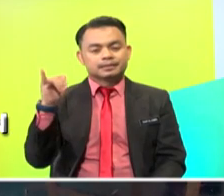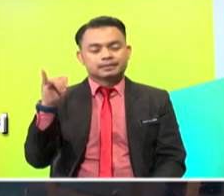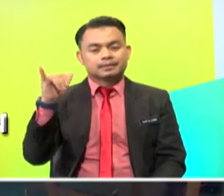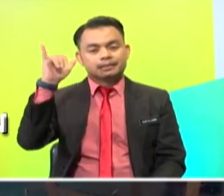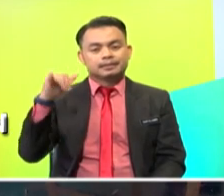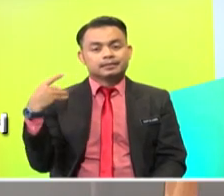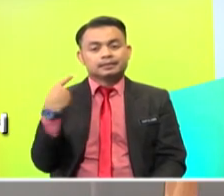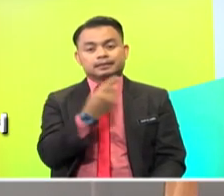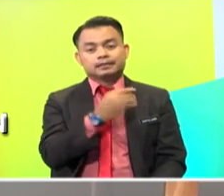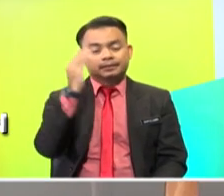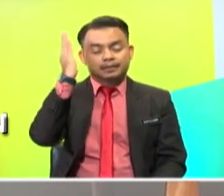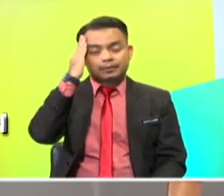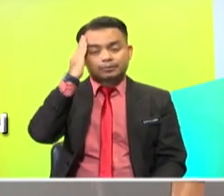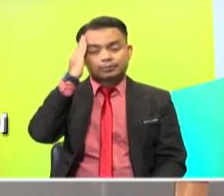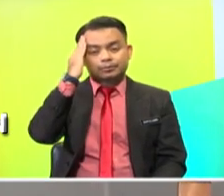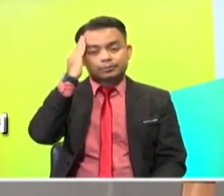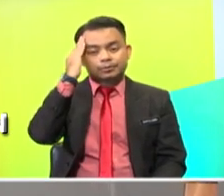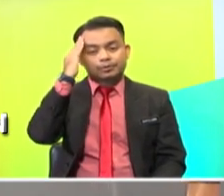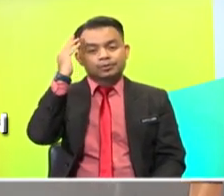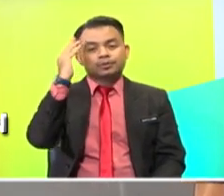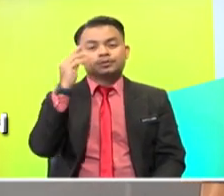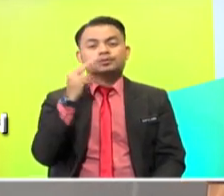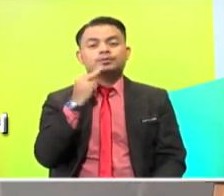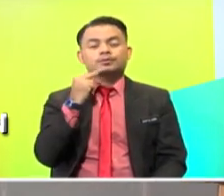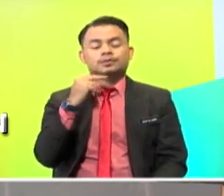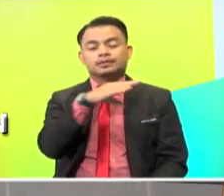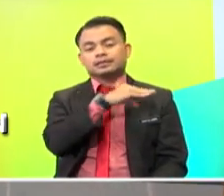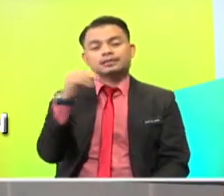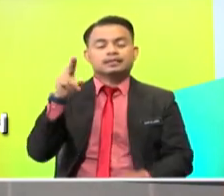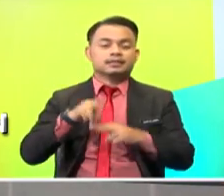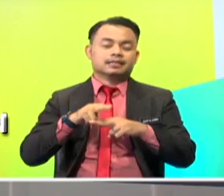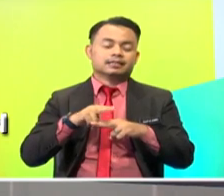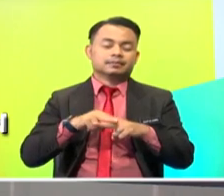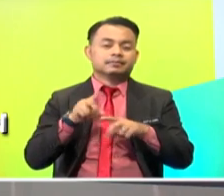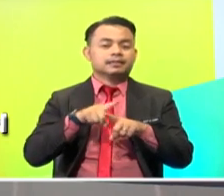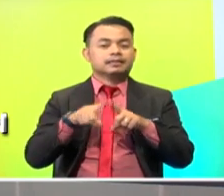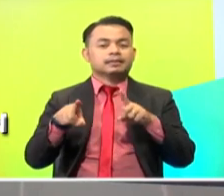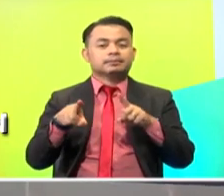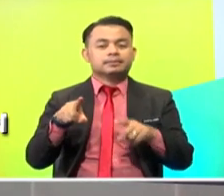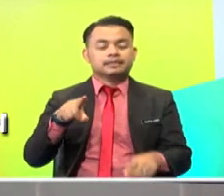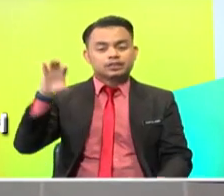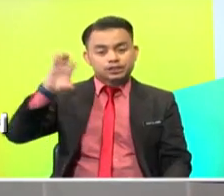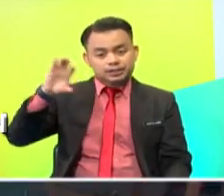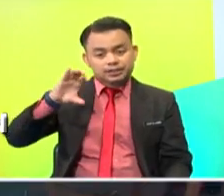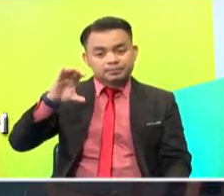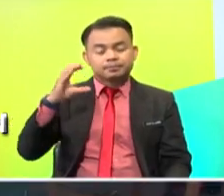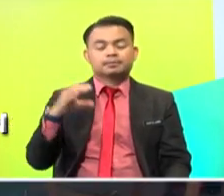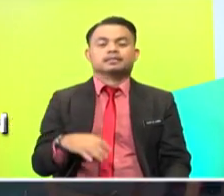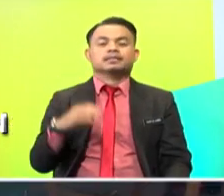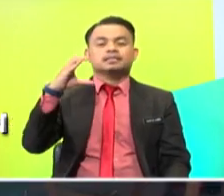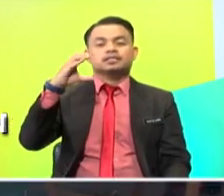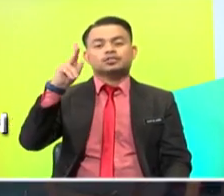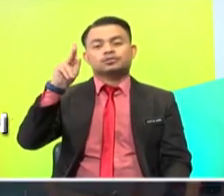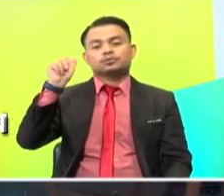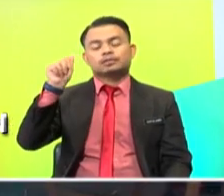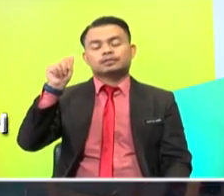gula dan garam tapi Ah cicak Icu petum sostrom Itu polisi custom atuh